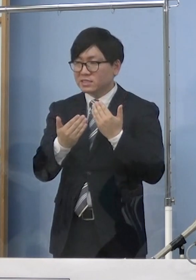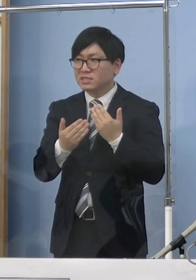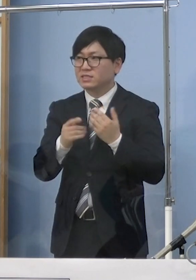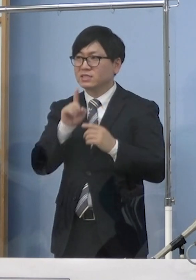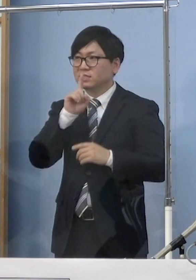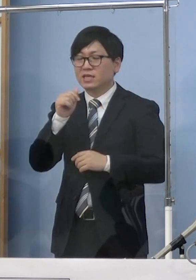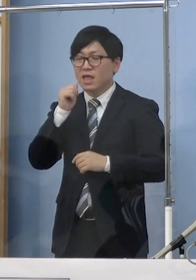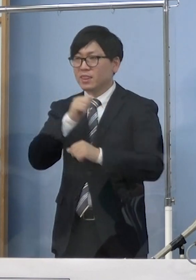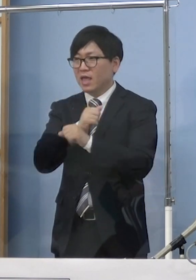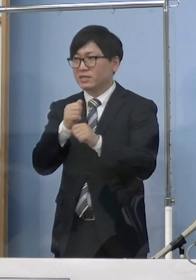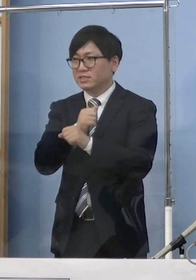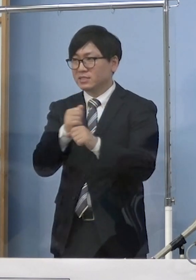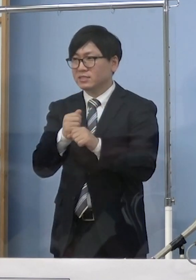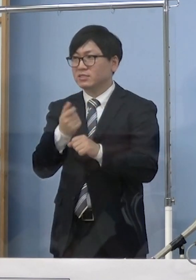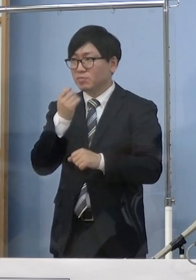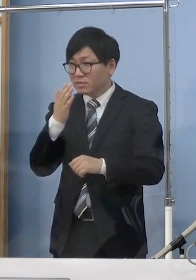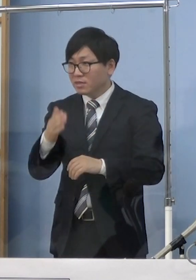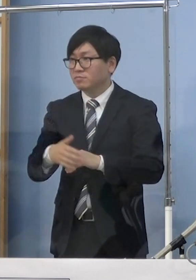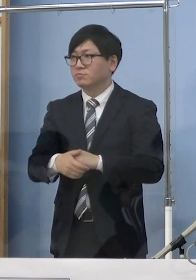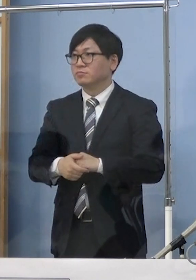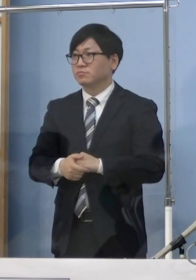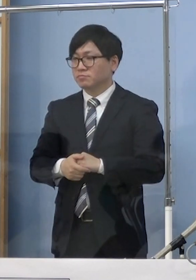状況ではございません。